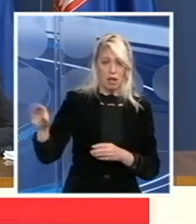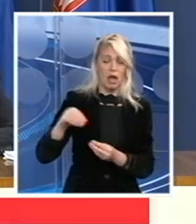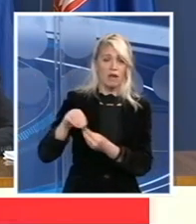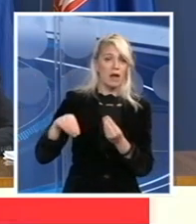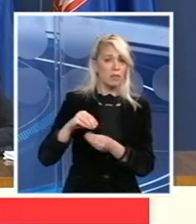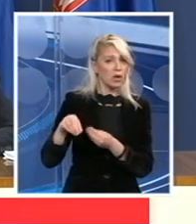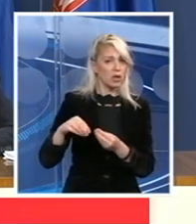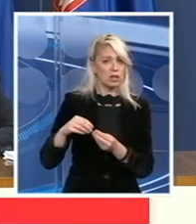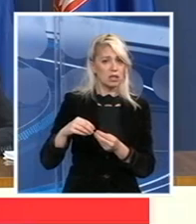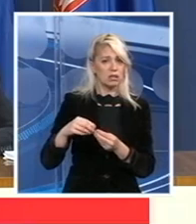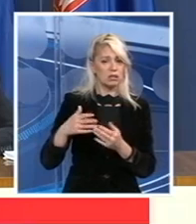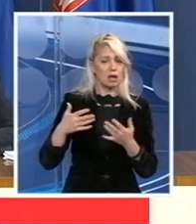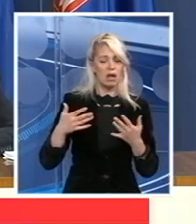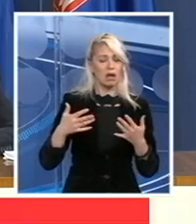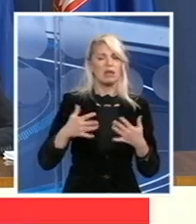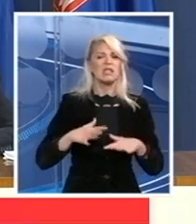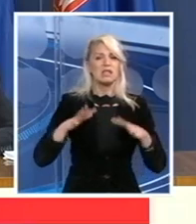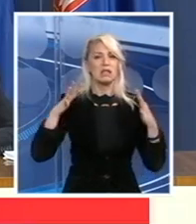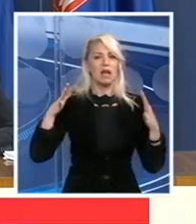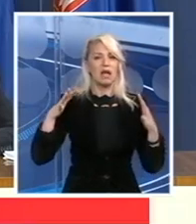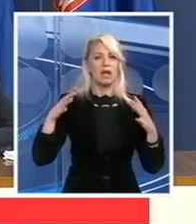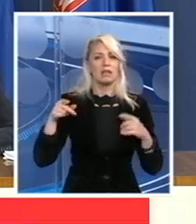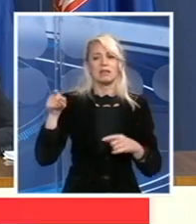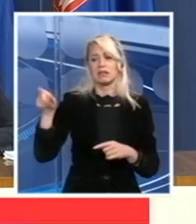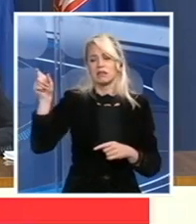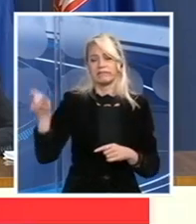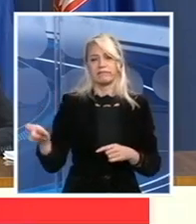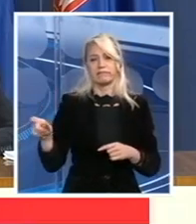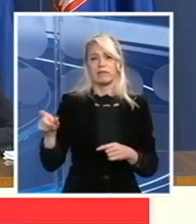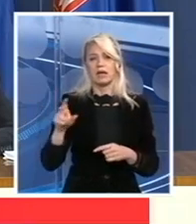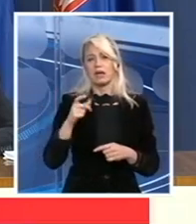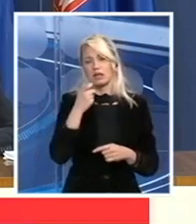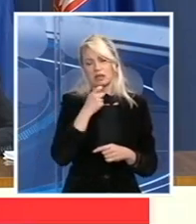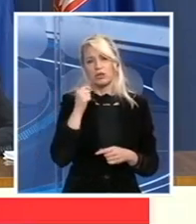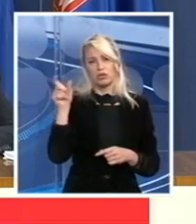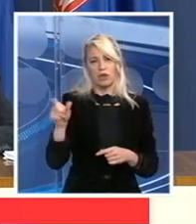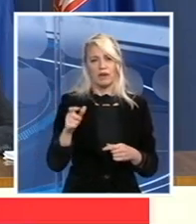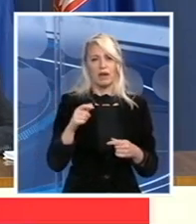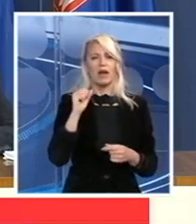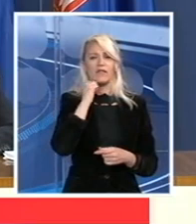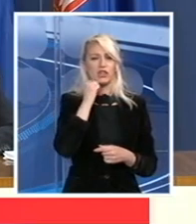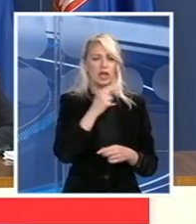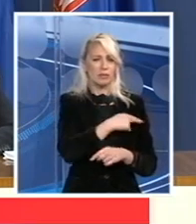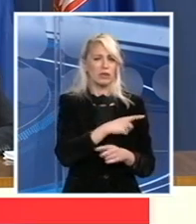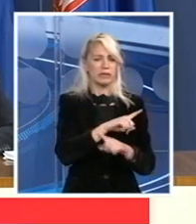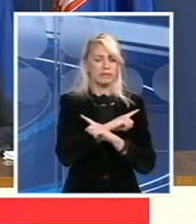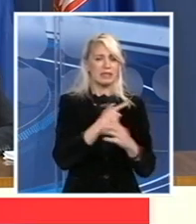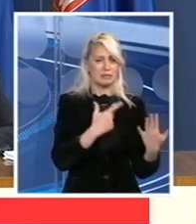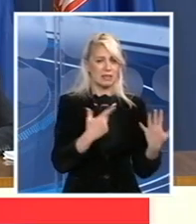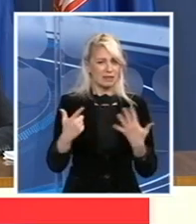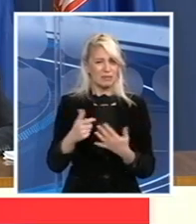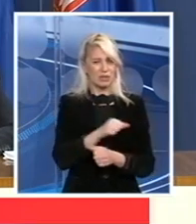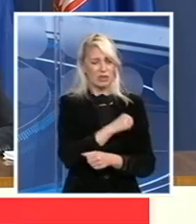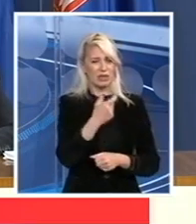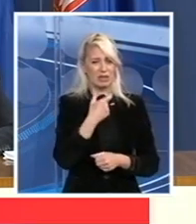preživljava stres. Radi se o SJ 77 godina, preminuo u Vršačkoj bolnici. On je pre 3 nedelje doveden